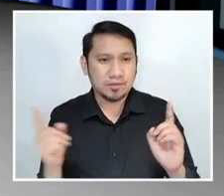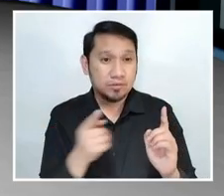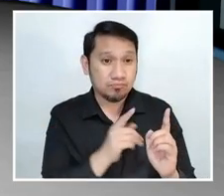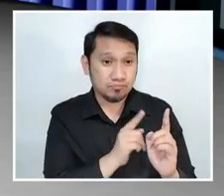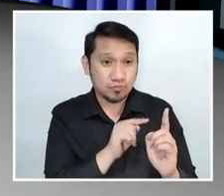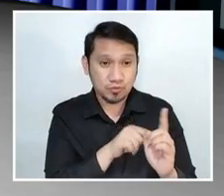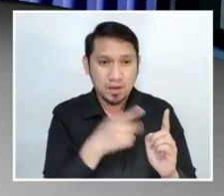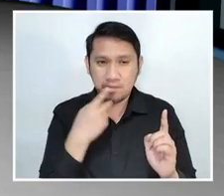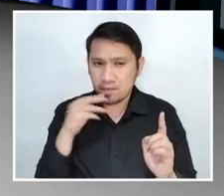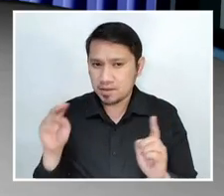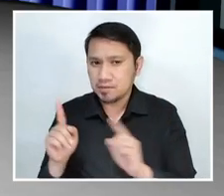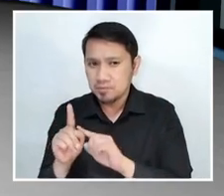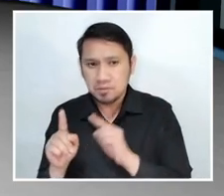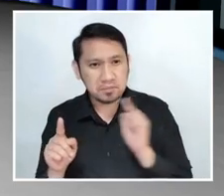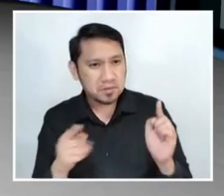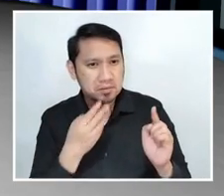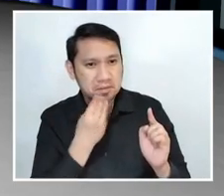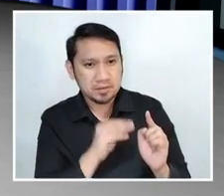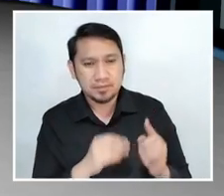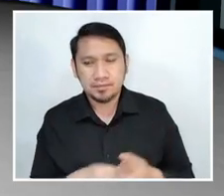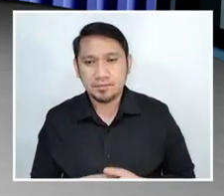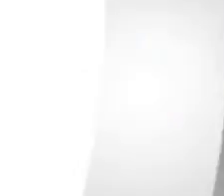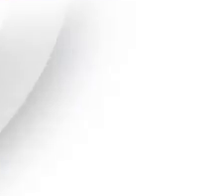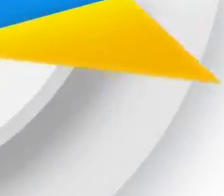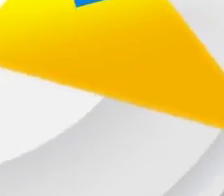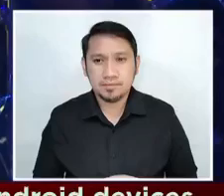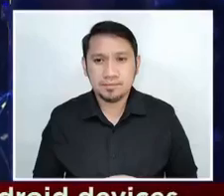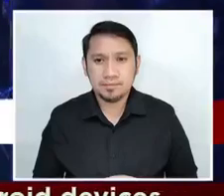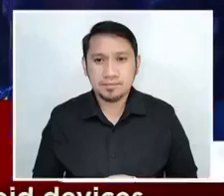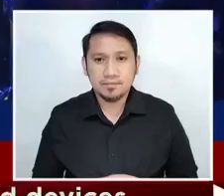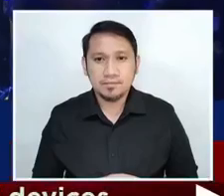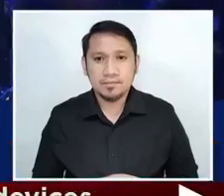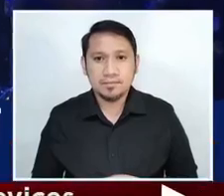mga eksena sa pagpapatrol ni MJ Felipe.